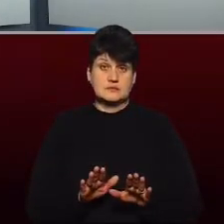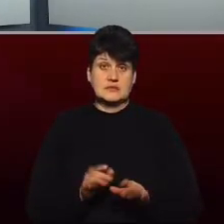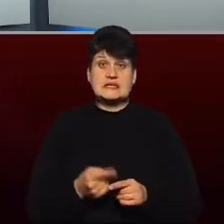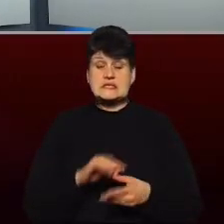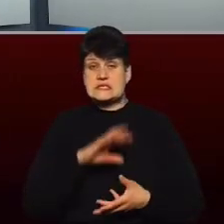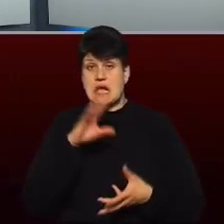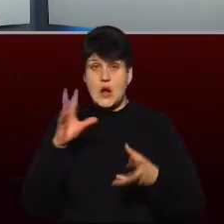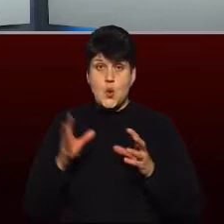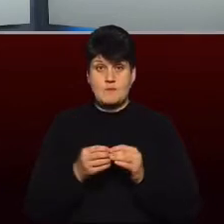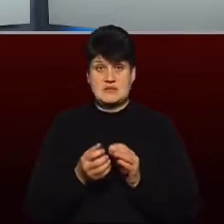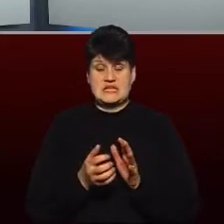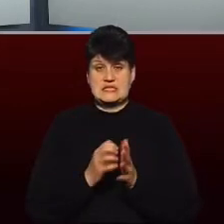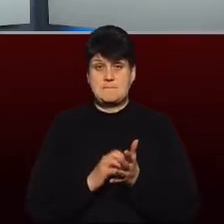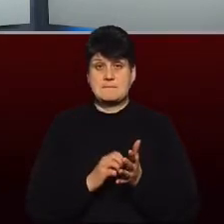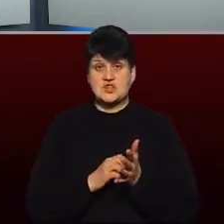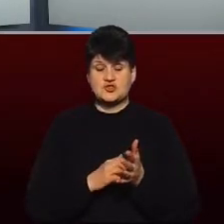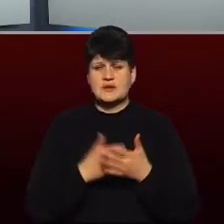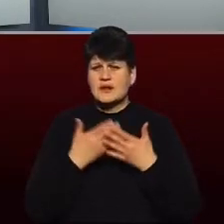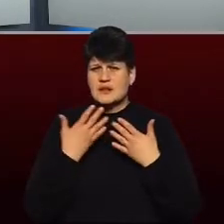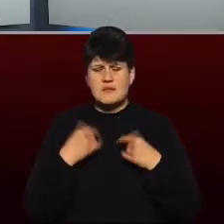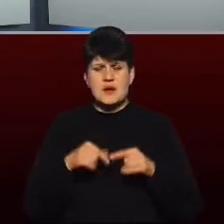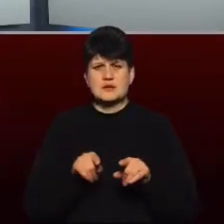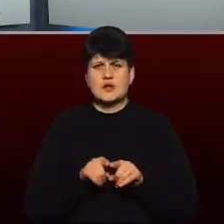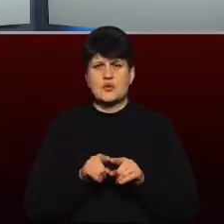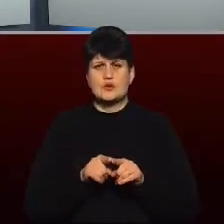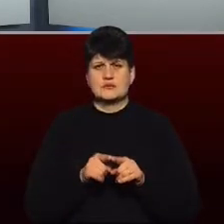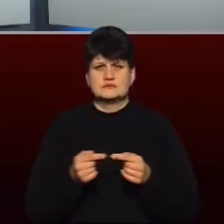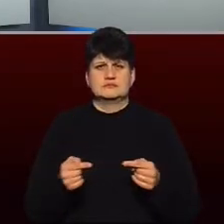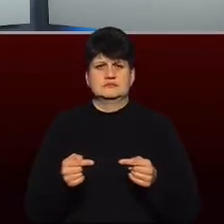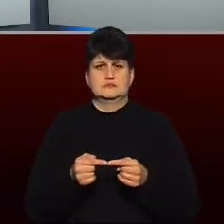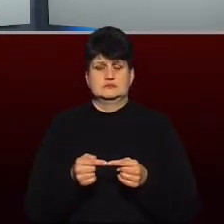причин. Немає якоїсь однієї визначальної. Ну, наприклад,